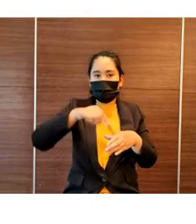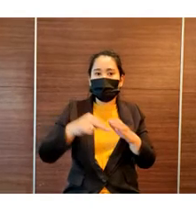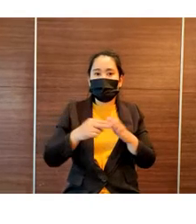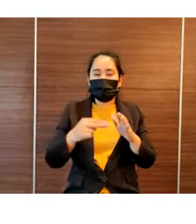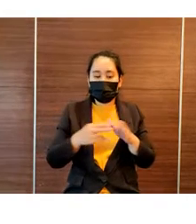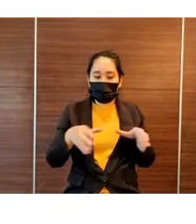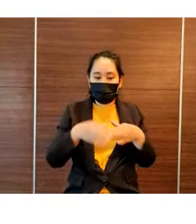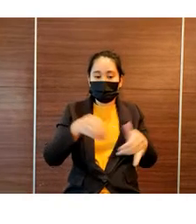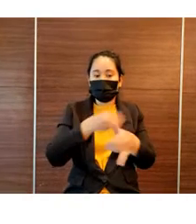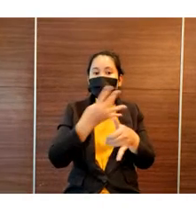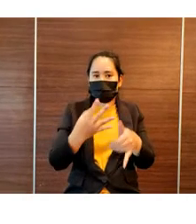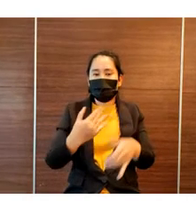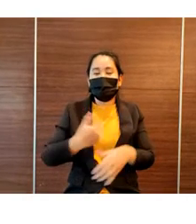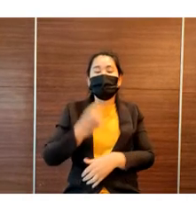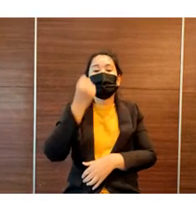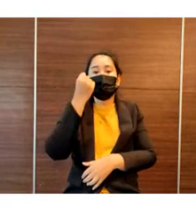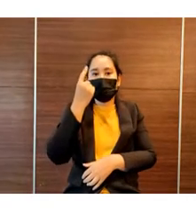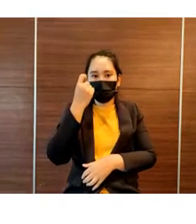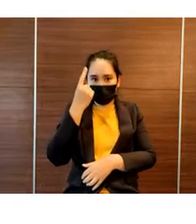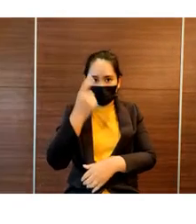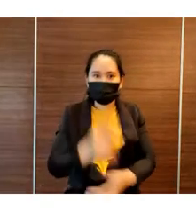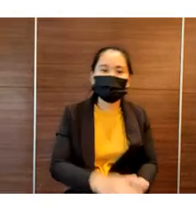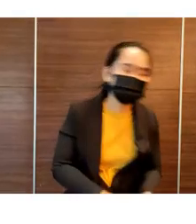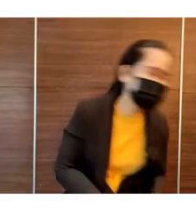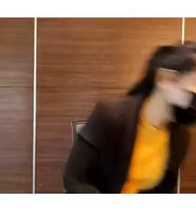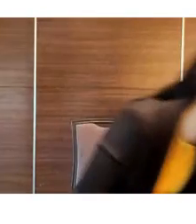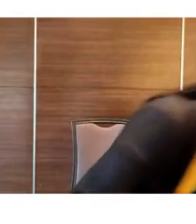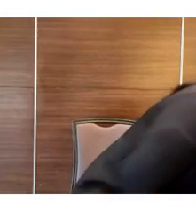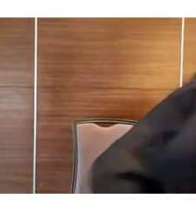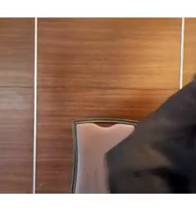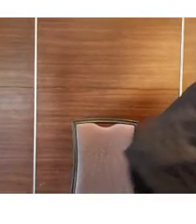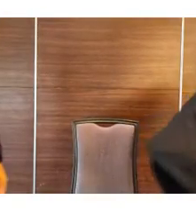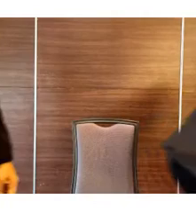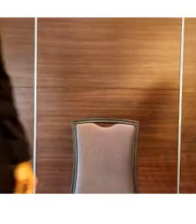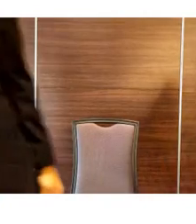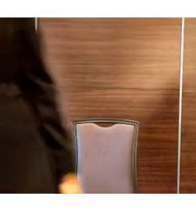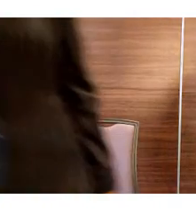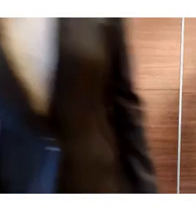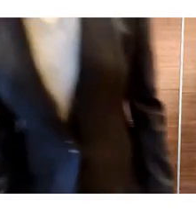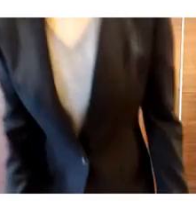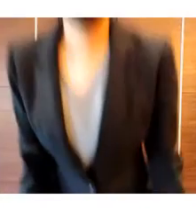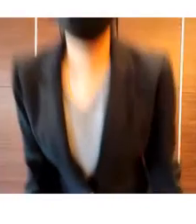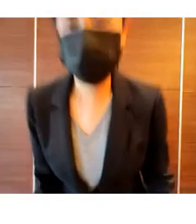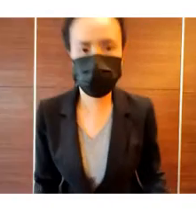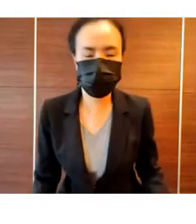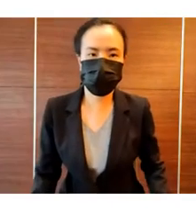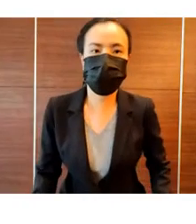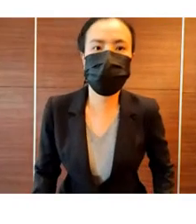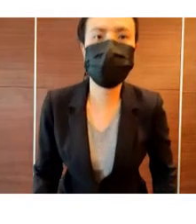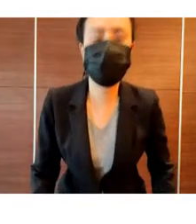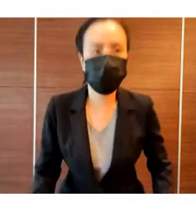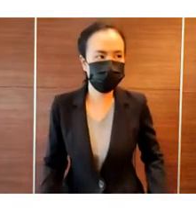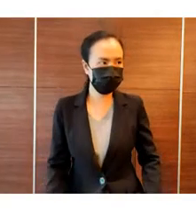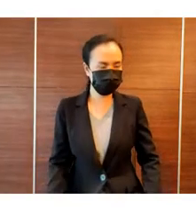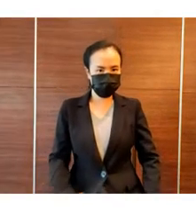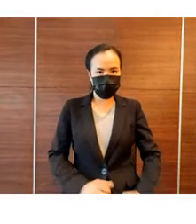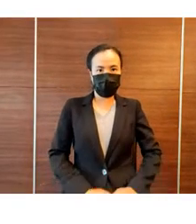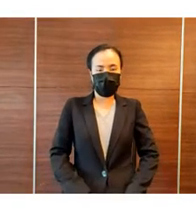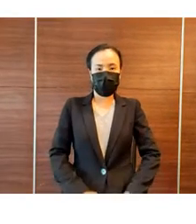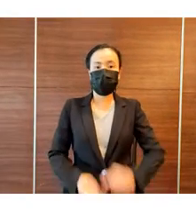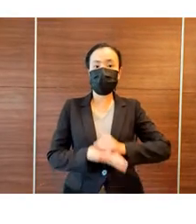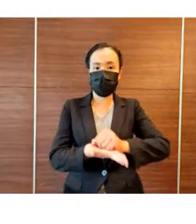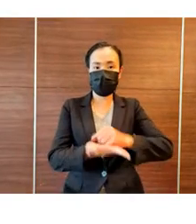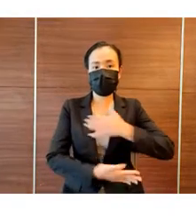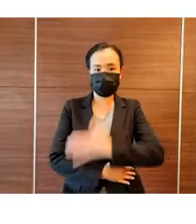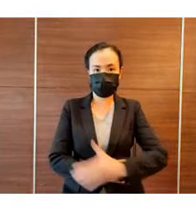ากหลายทางเพศเราเข้าใจมิติเรื่องเพศอย่างดีแล้วเราเข้าใจอุปสรรคในการ ความเป็นเพศในการที่จะเข้าถึงบริการทางด้านสุขภ